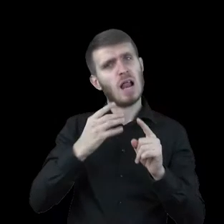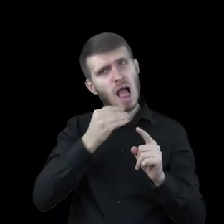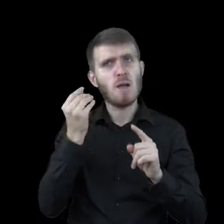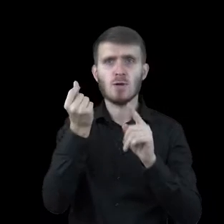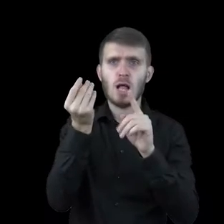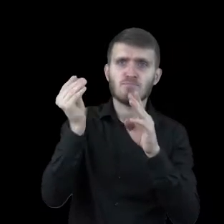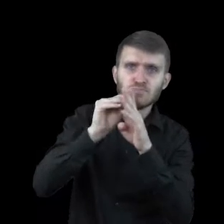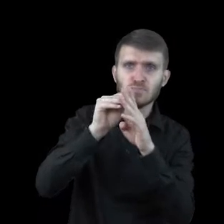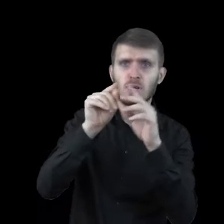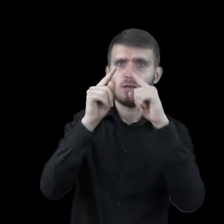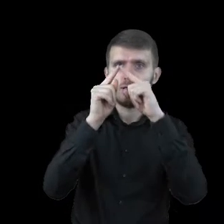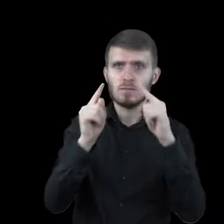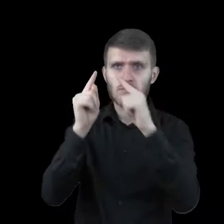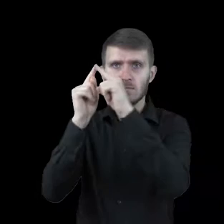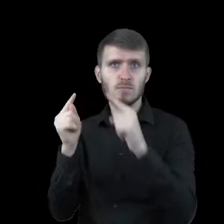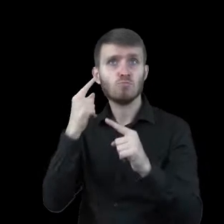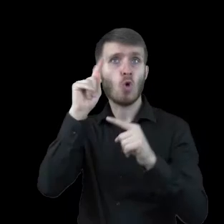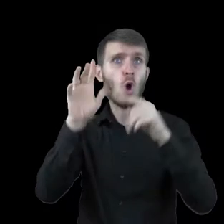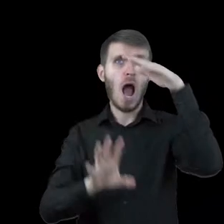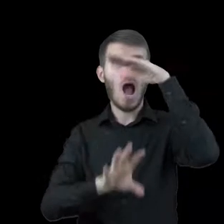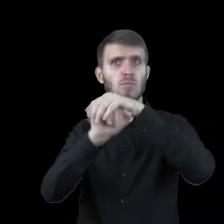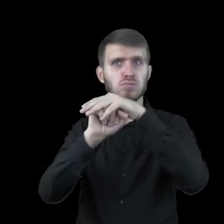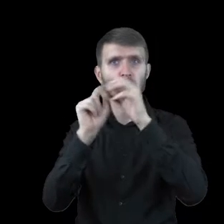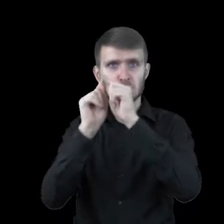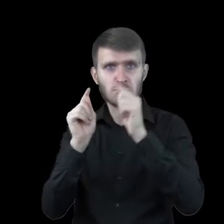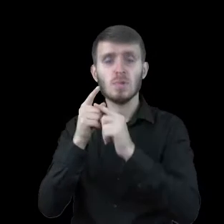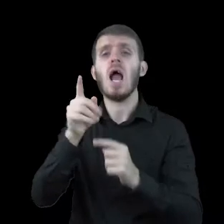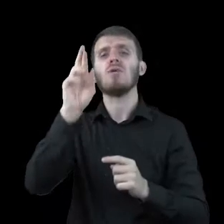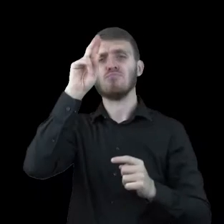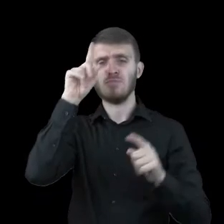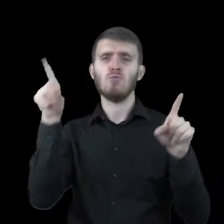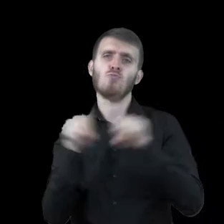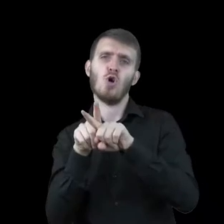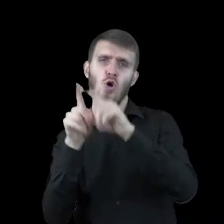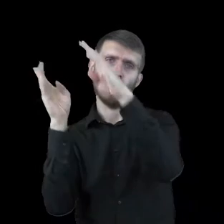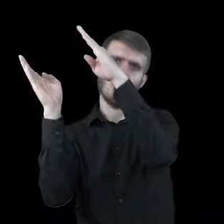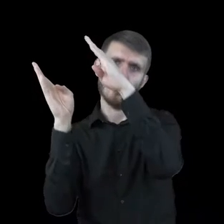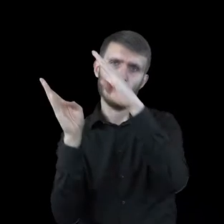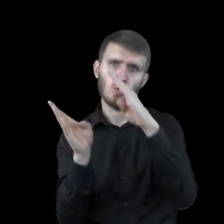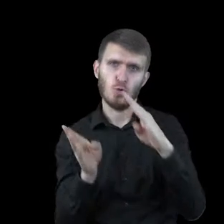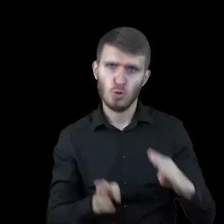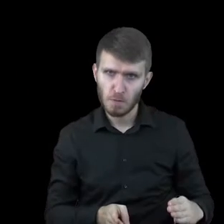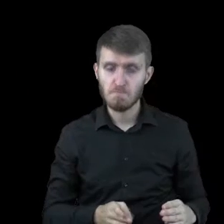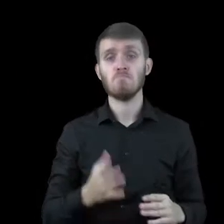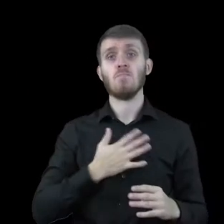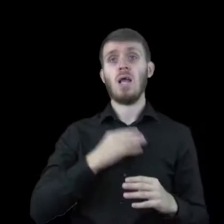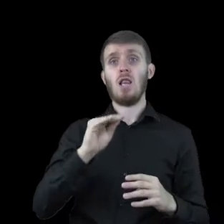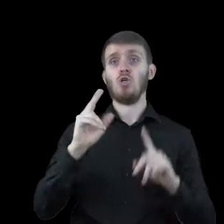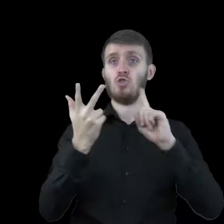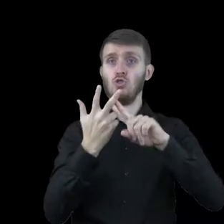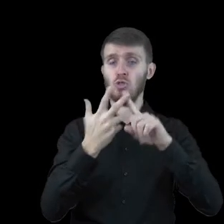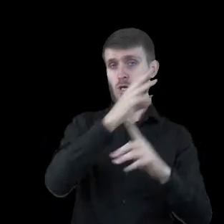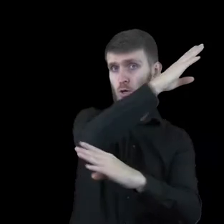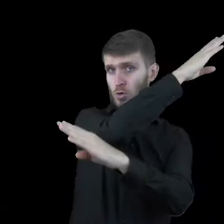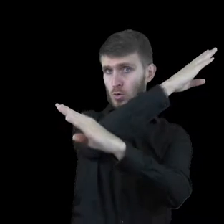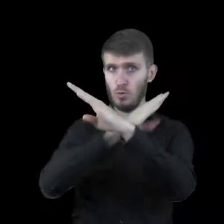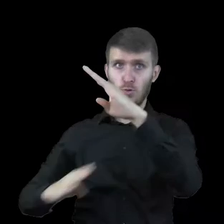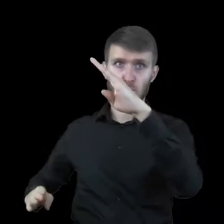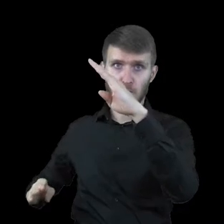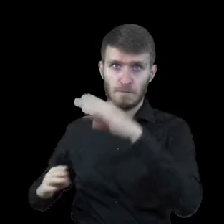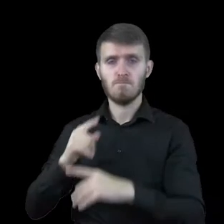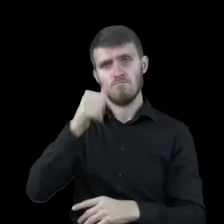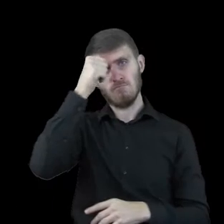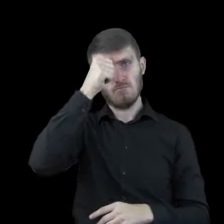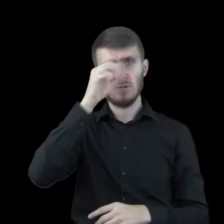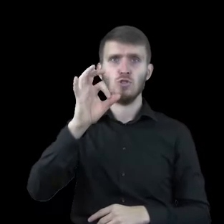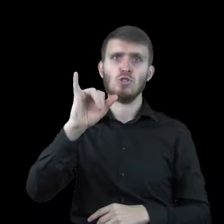wiadomo było, że są równoległe. No i teraz mamy jeszcze trzecią prostą, która przecina tę parę.